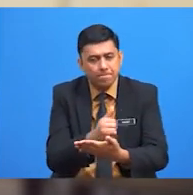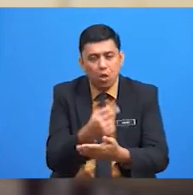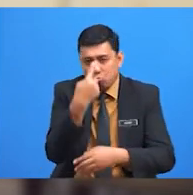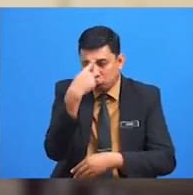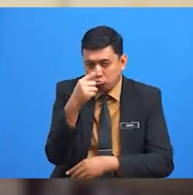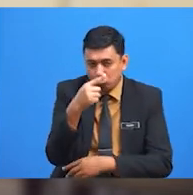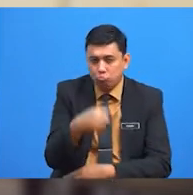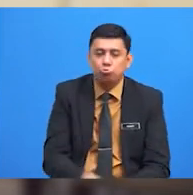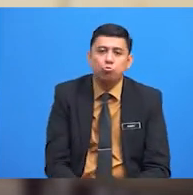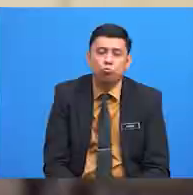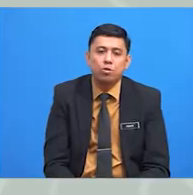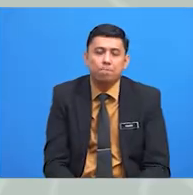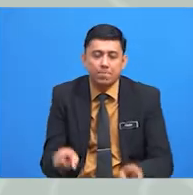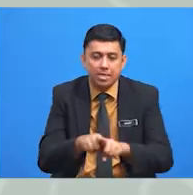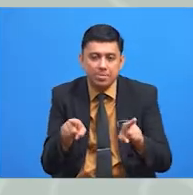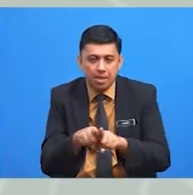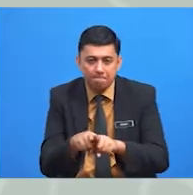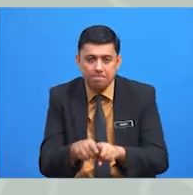renungan bersama.